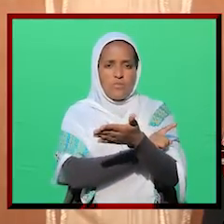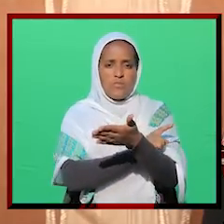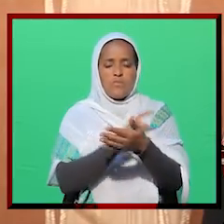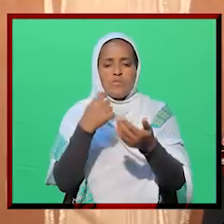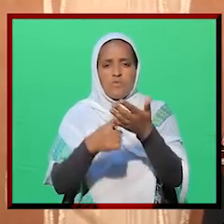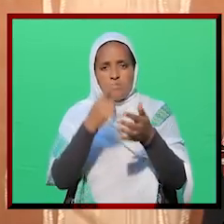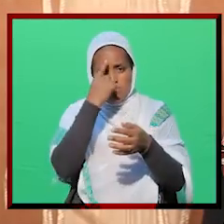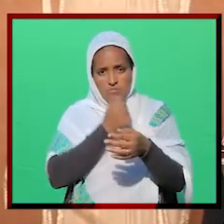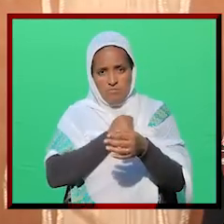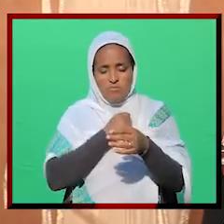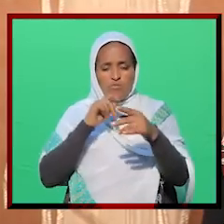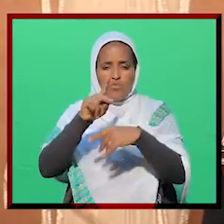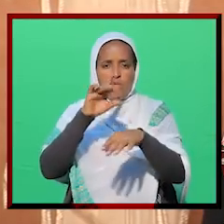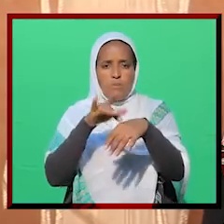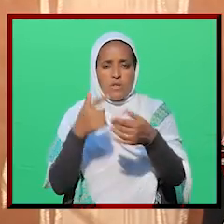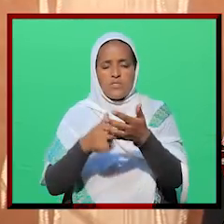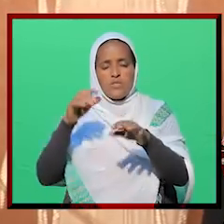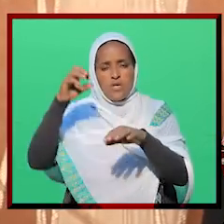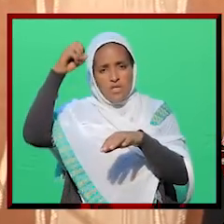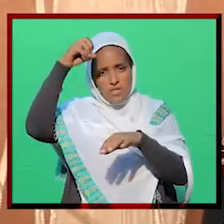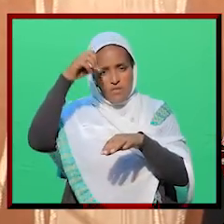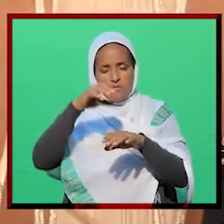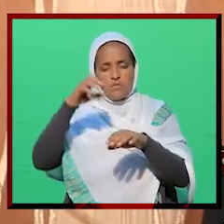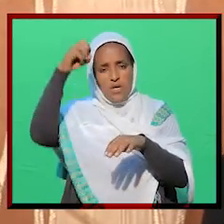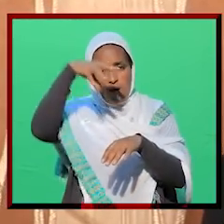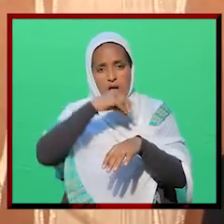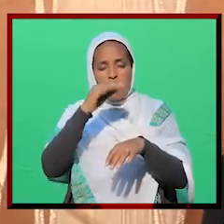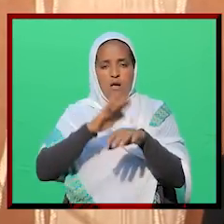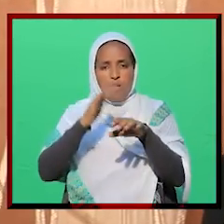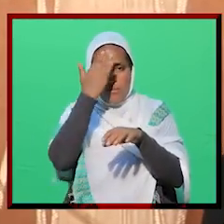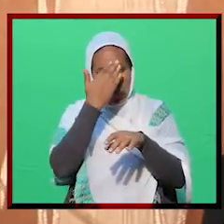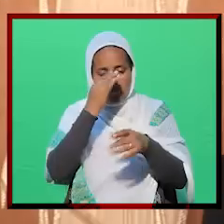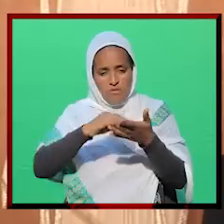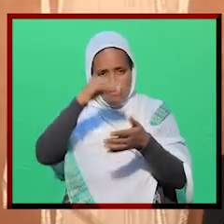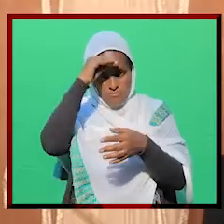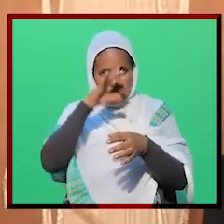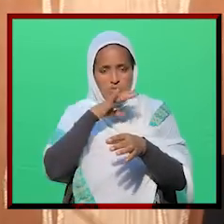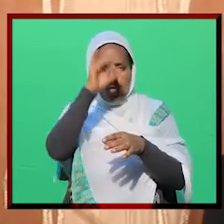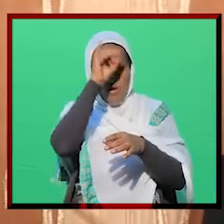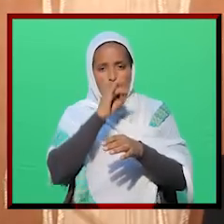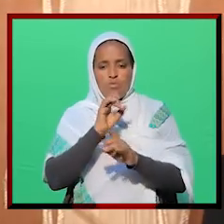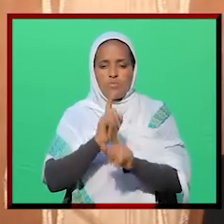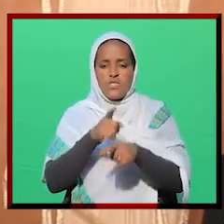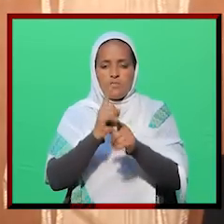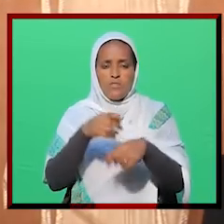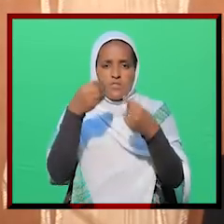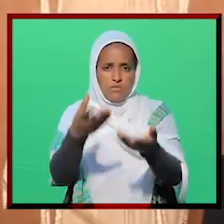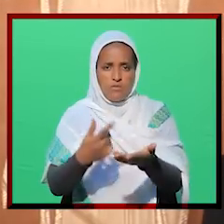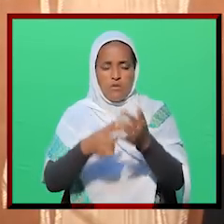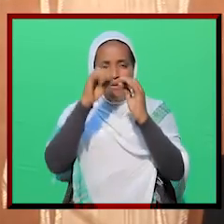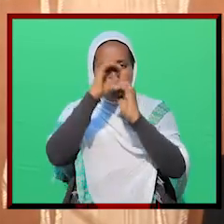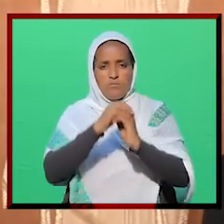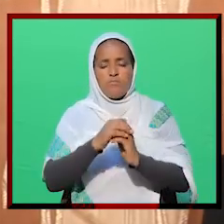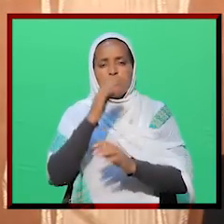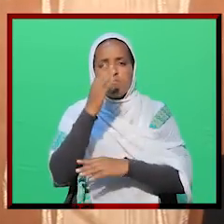ባሳለፍናቸው ሳምንታት በቅበተ እምነት አምዳችን ስለ ቅባትና ጸጋ የተለያዩ ጥያቄዎችን አንስተን በሊቃውንት ቤተክርስቲያን መልስ